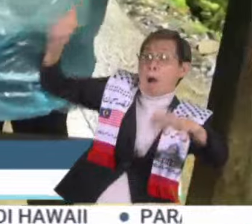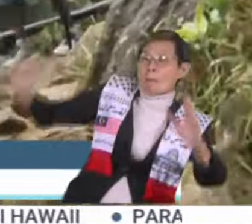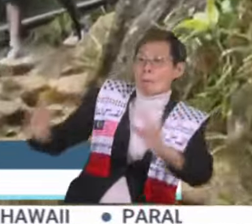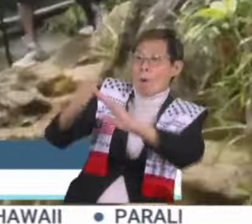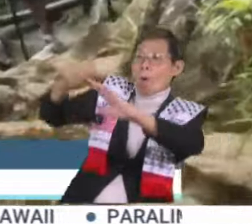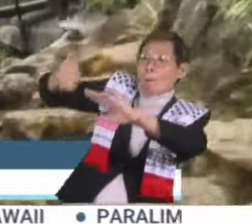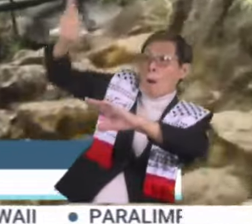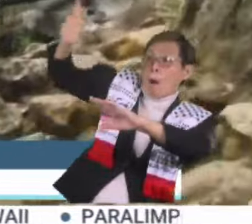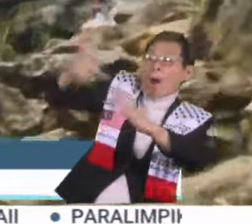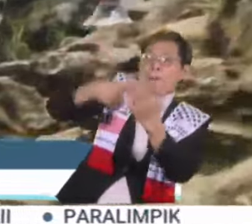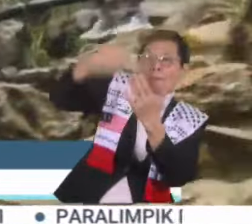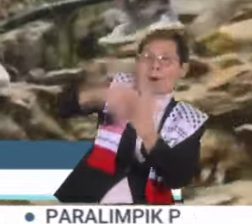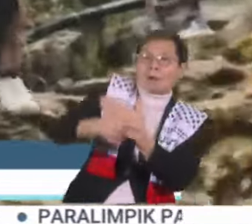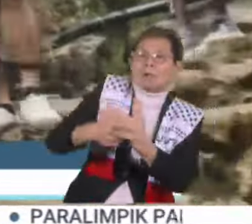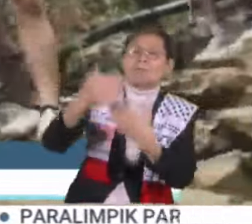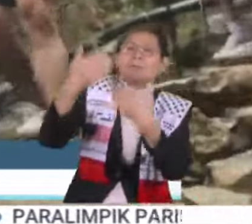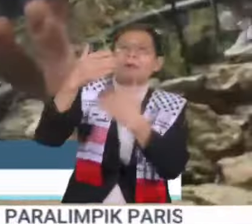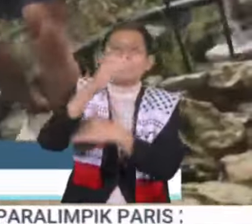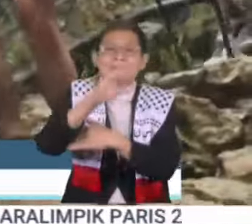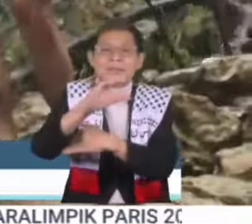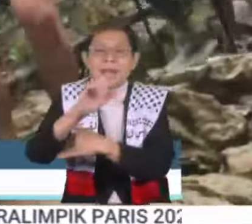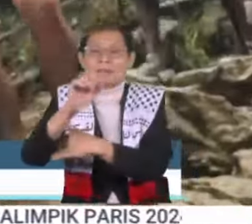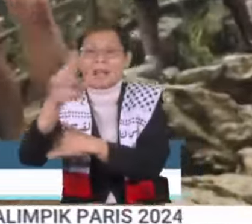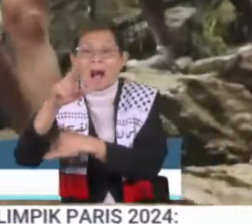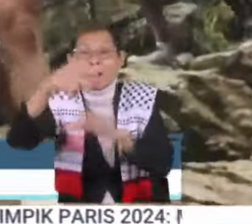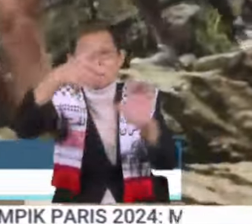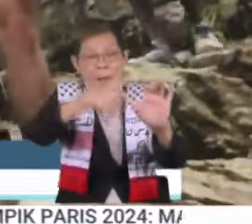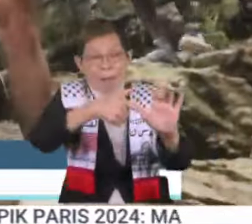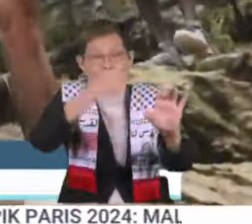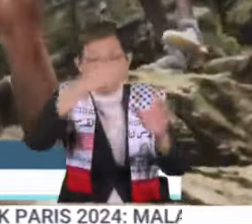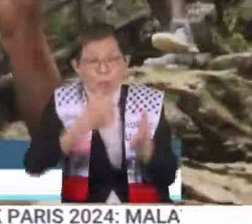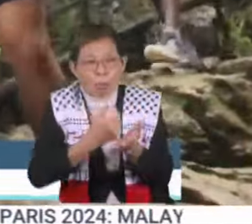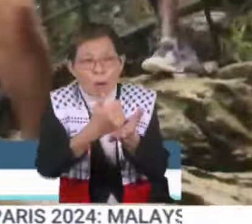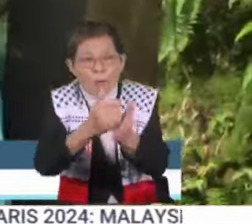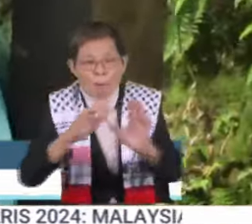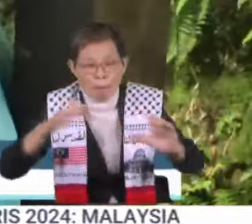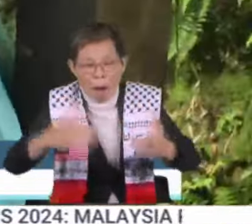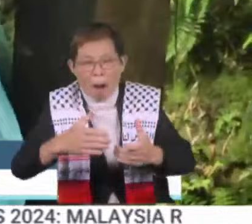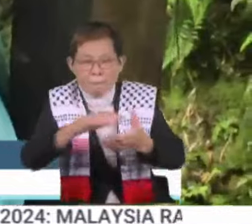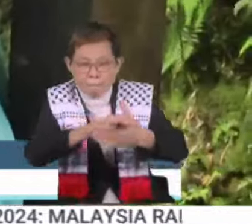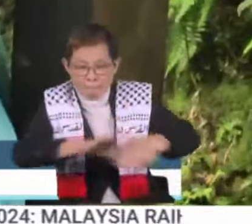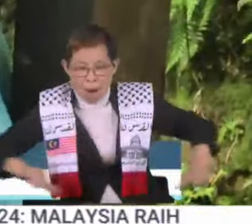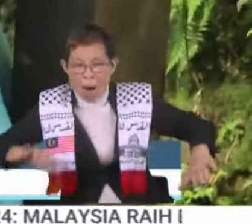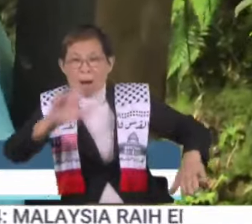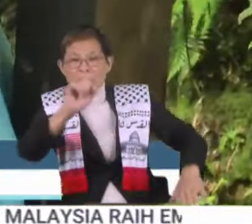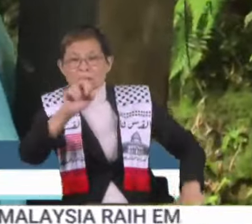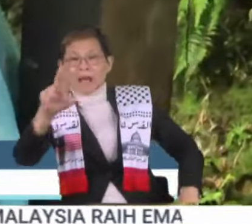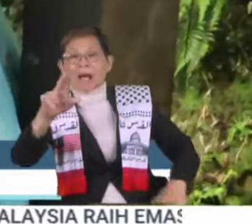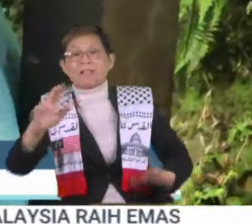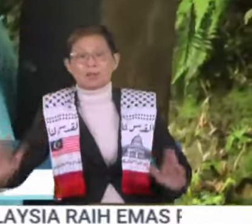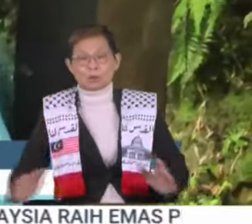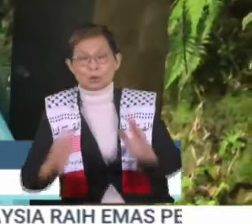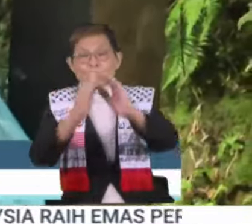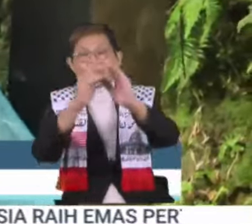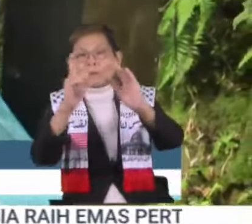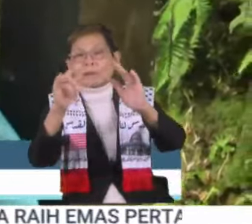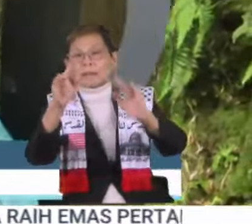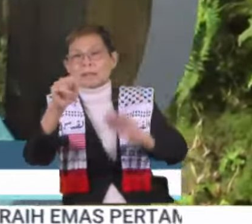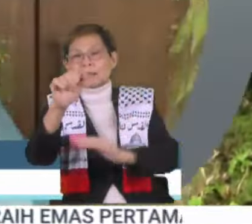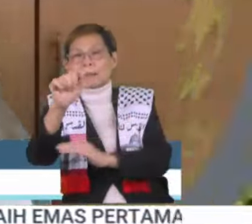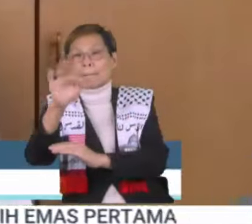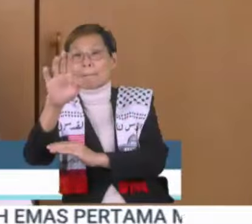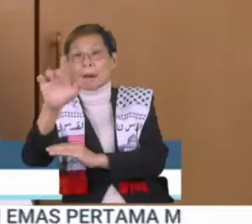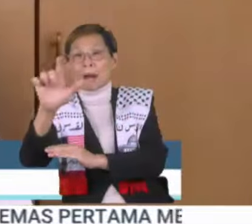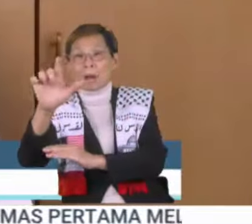Malaysia merupakan program tanggungjawab sosial Petronas untuk membantu pasukan penyelamat di Gunung Kinabalu. Sistem